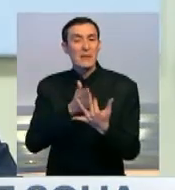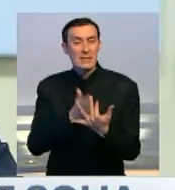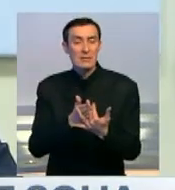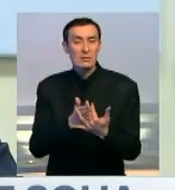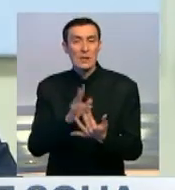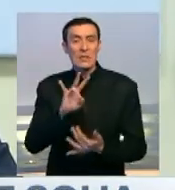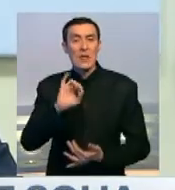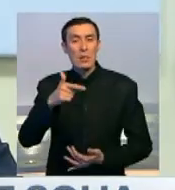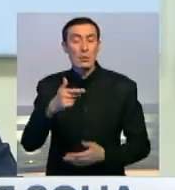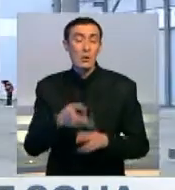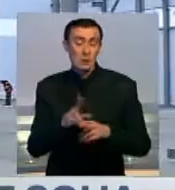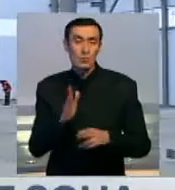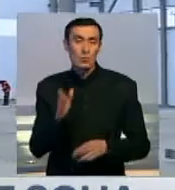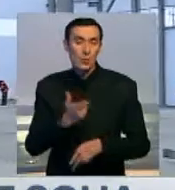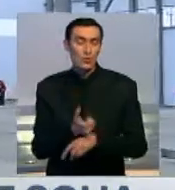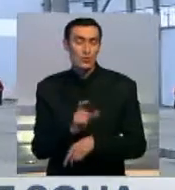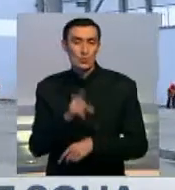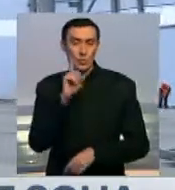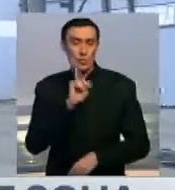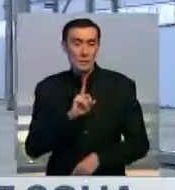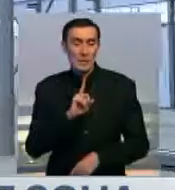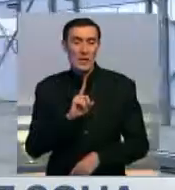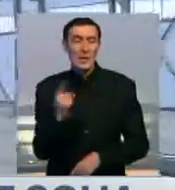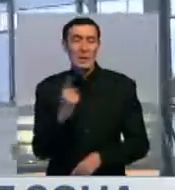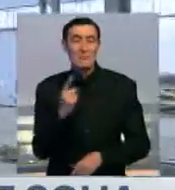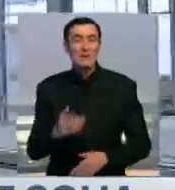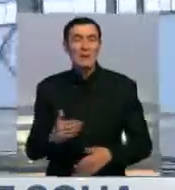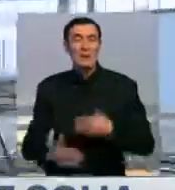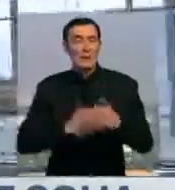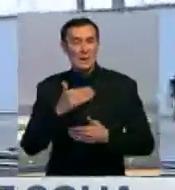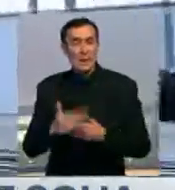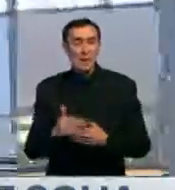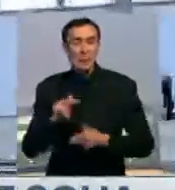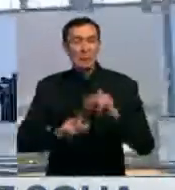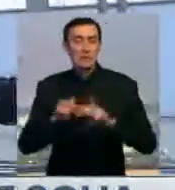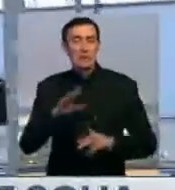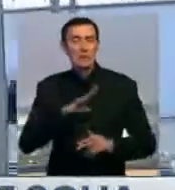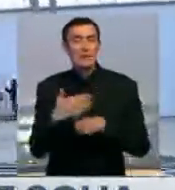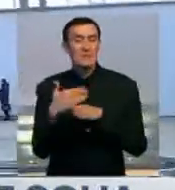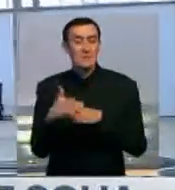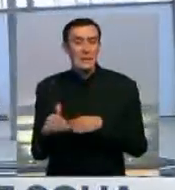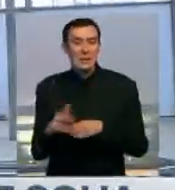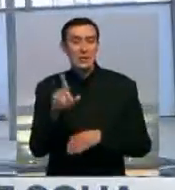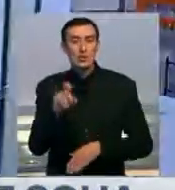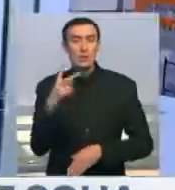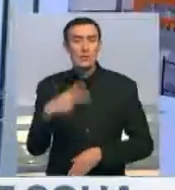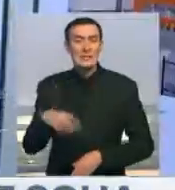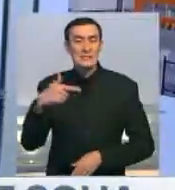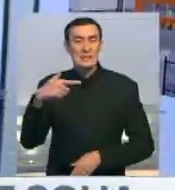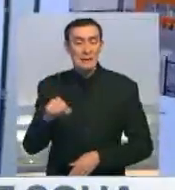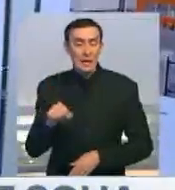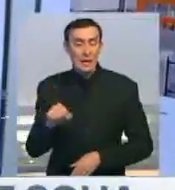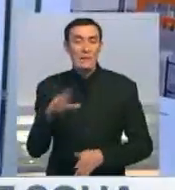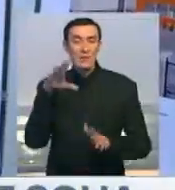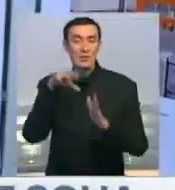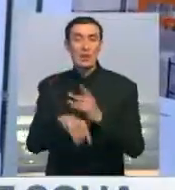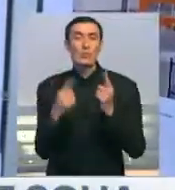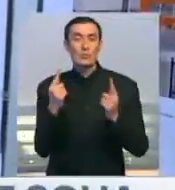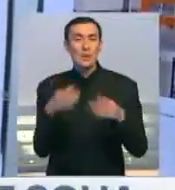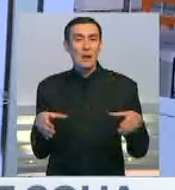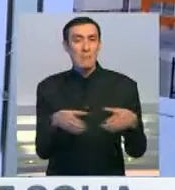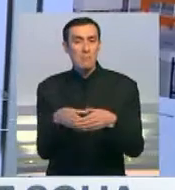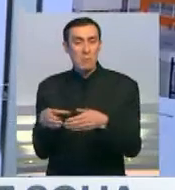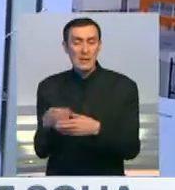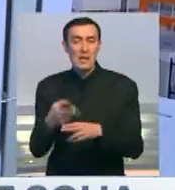будет большая помощь для инвесторов. На первом этапе в индустриальной зоне под застройку выделено 120 гектаров земли, в числе крупных инвесторов